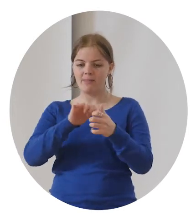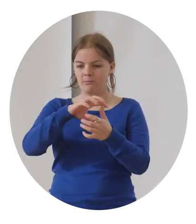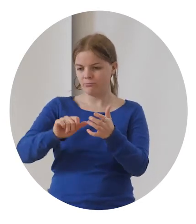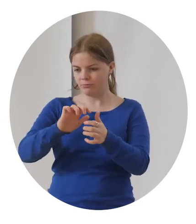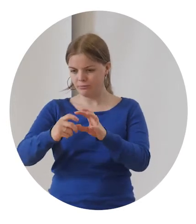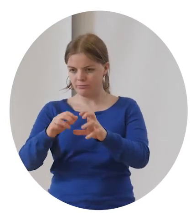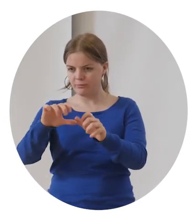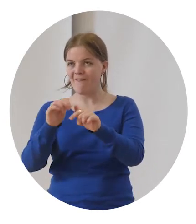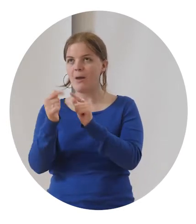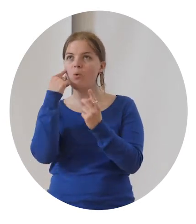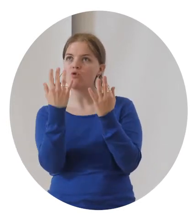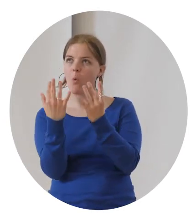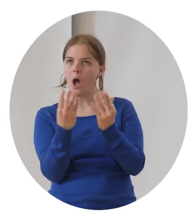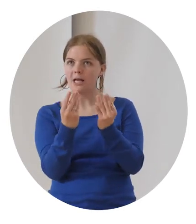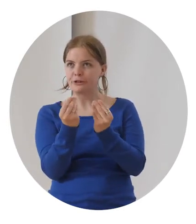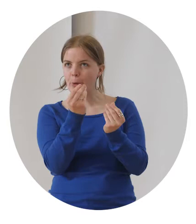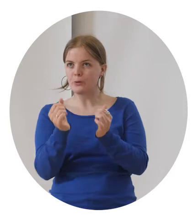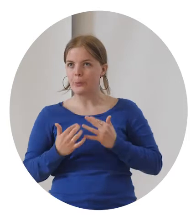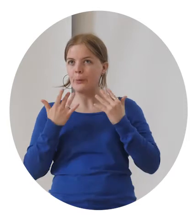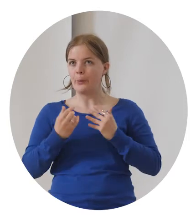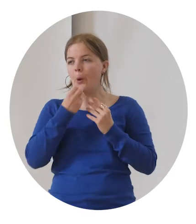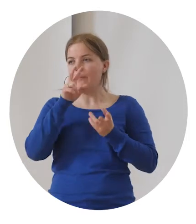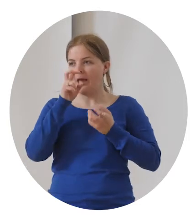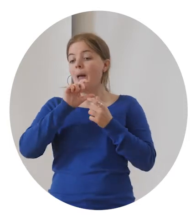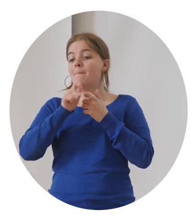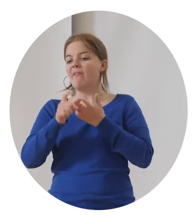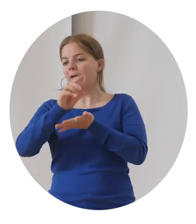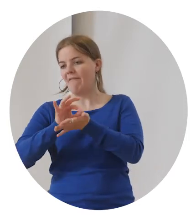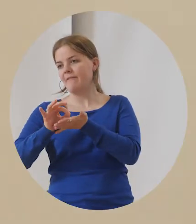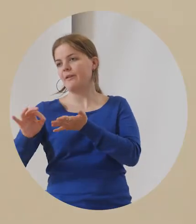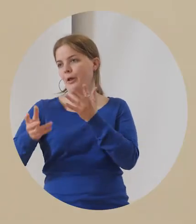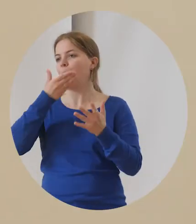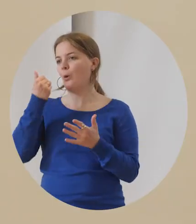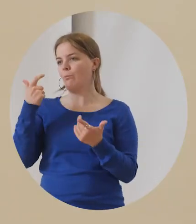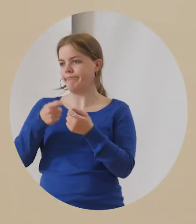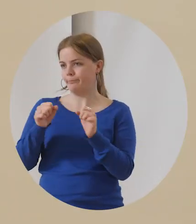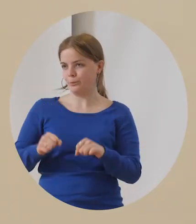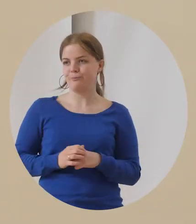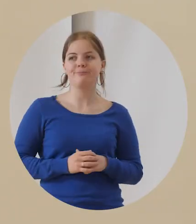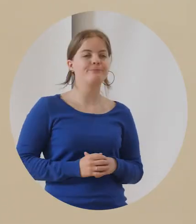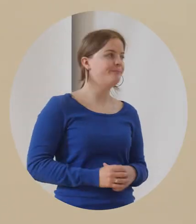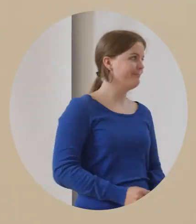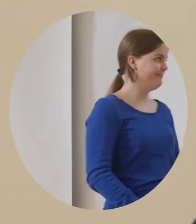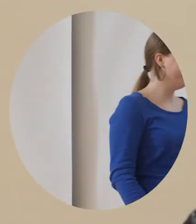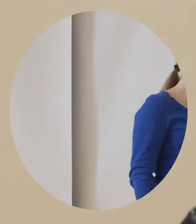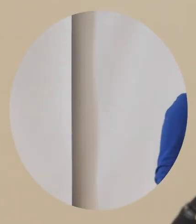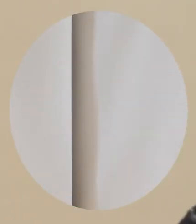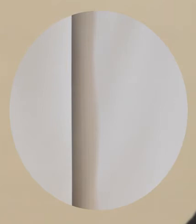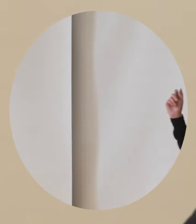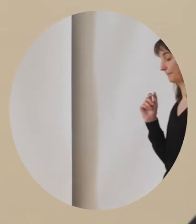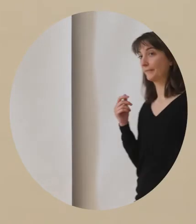des doigts, pour pouvoir ensuite être dans une trace graphique la plus adaptée possible. Il est important de travailler assez